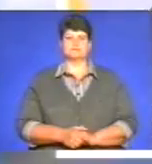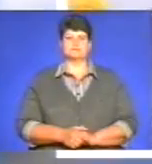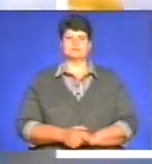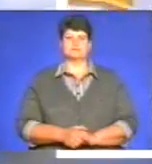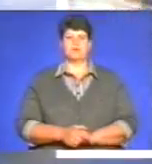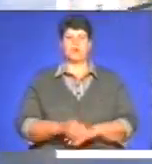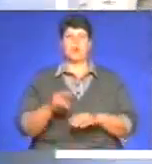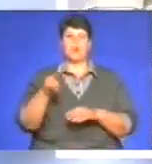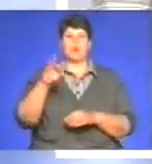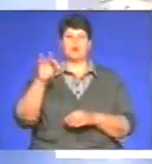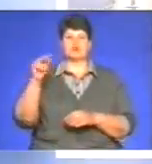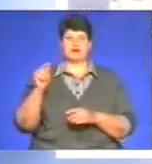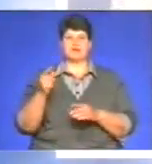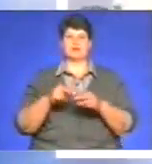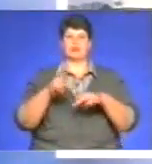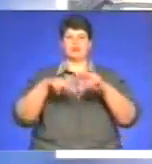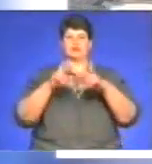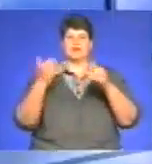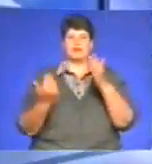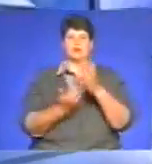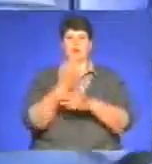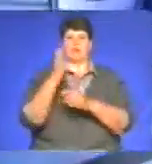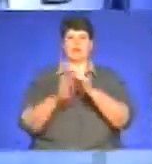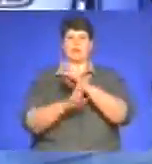У Почаєві звели новий храм.